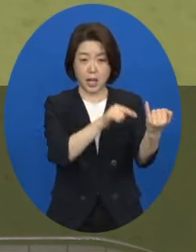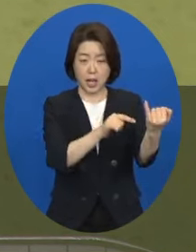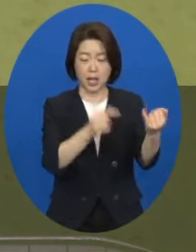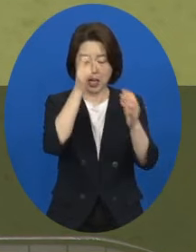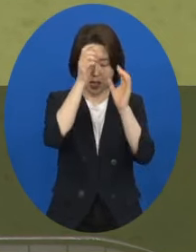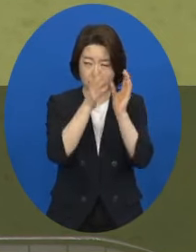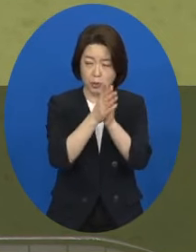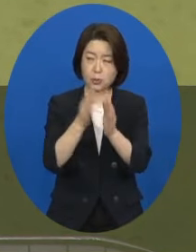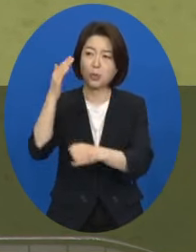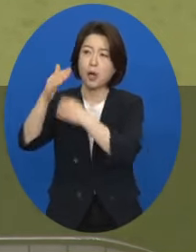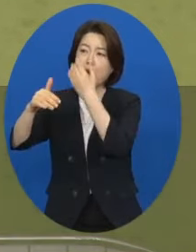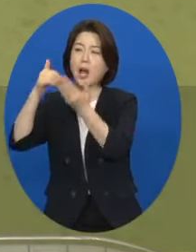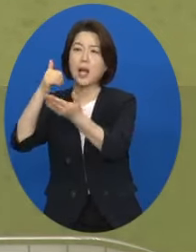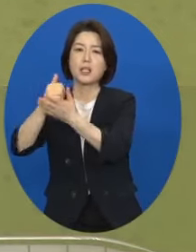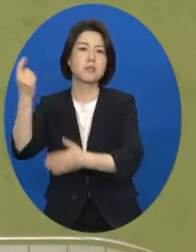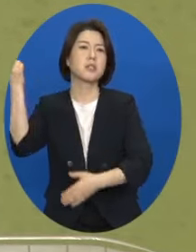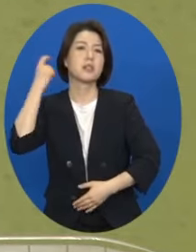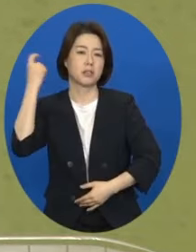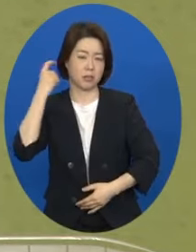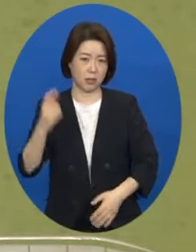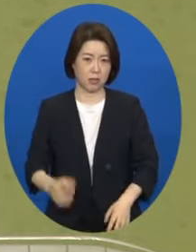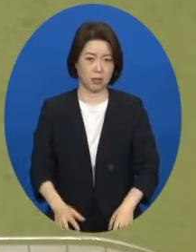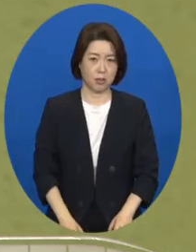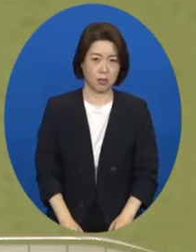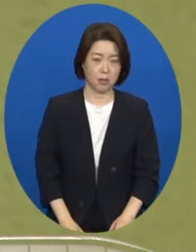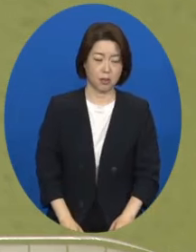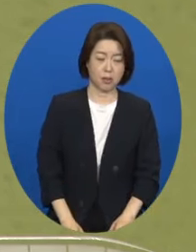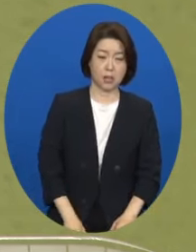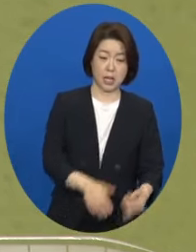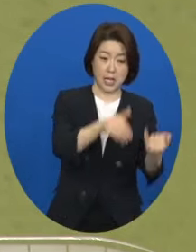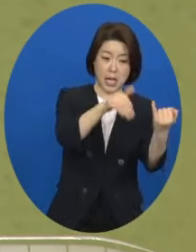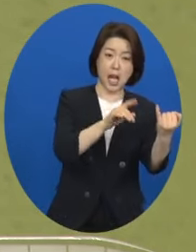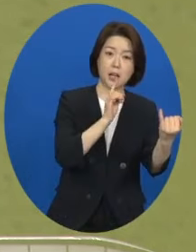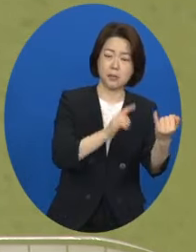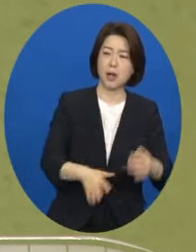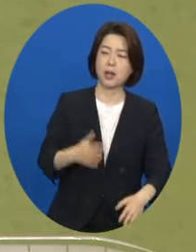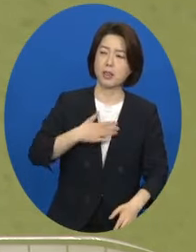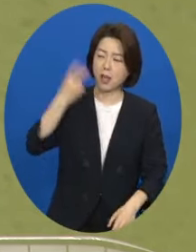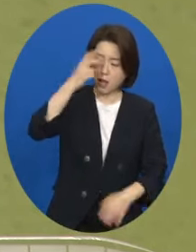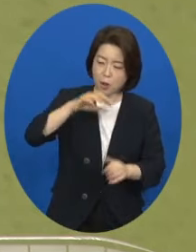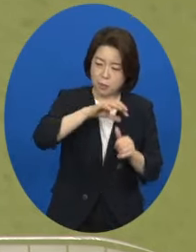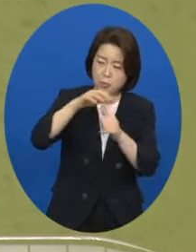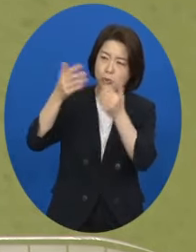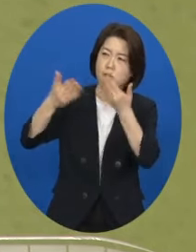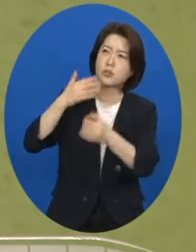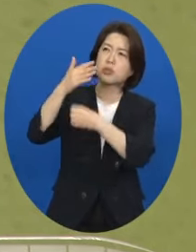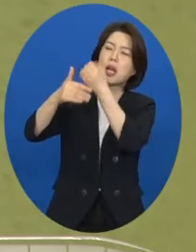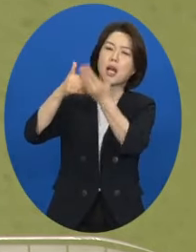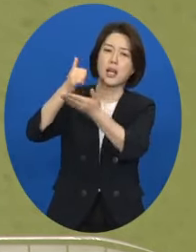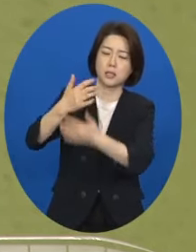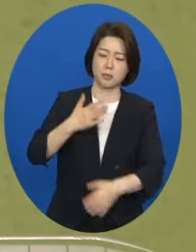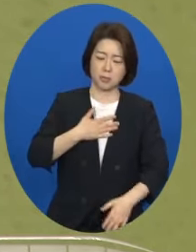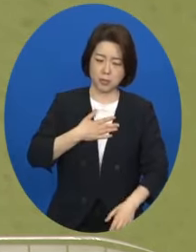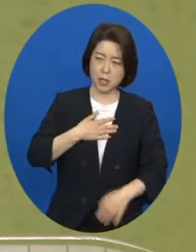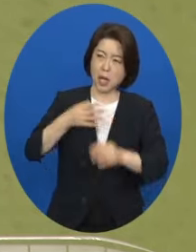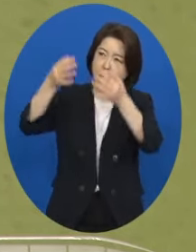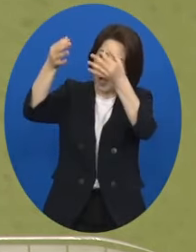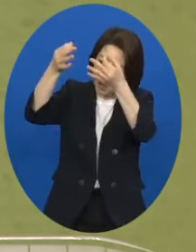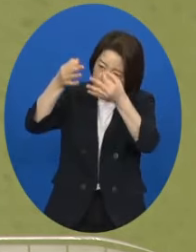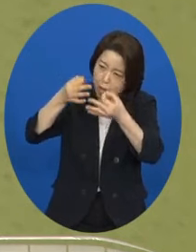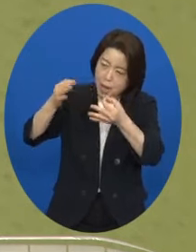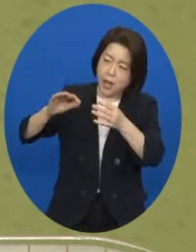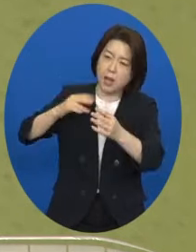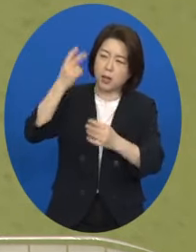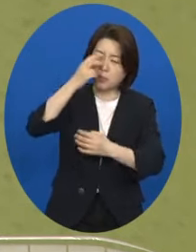들으셨어요. 그래서 하갈이 하나님 뭐라고 하냐면 나를 보살펴 주시는 하나님, 나를 살피시는 하나님,